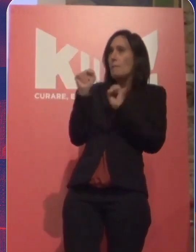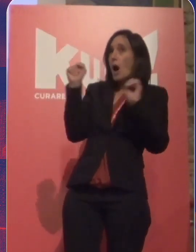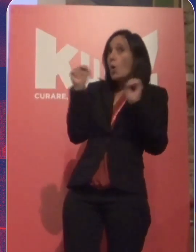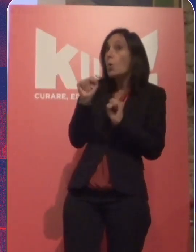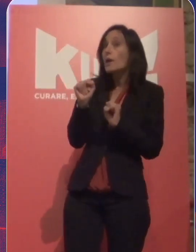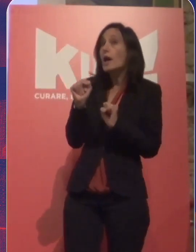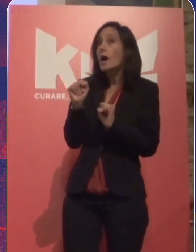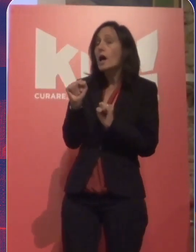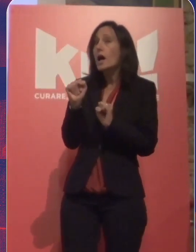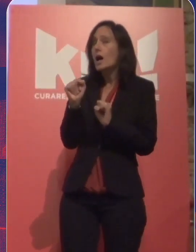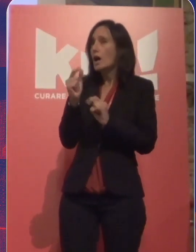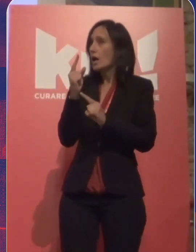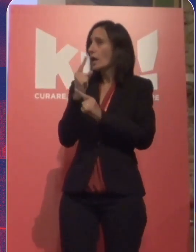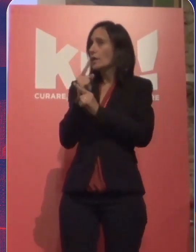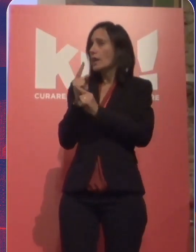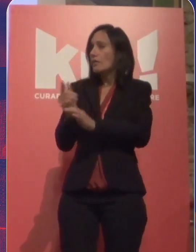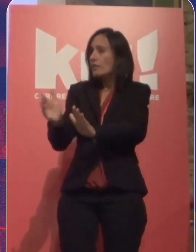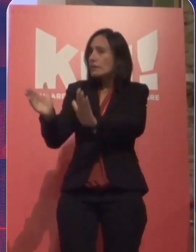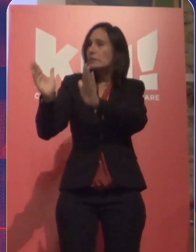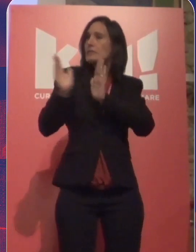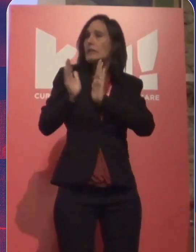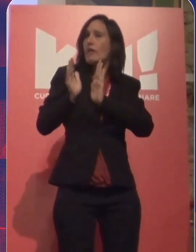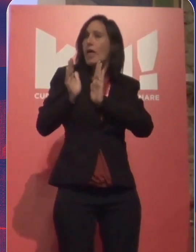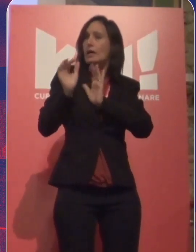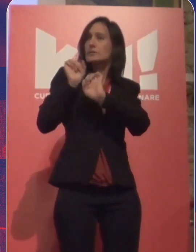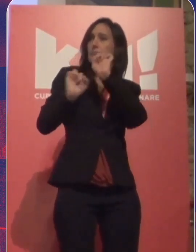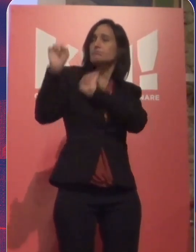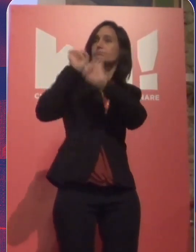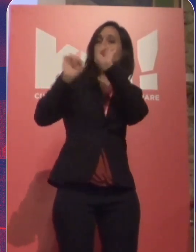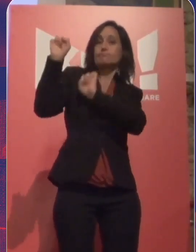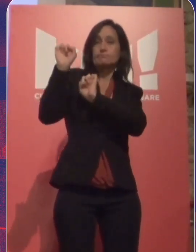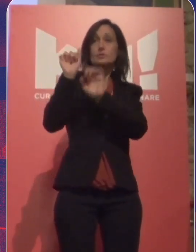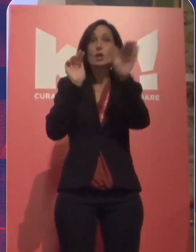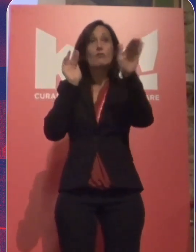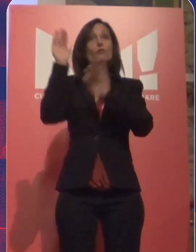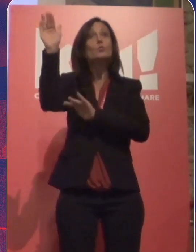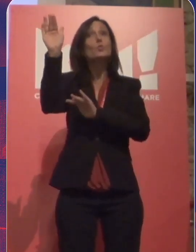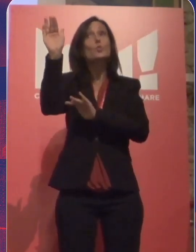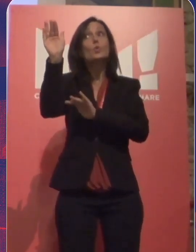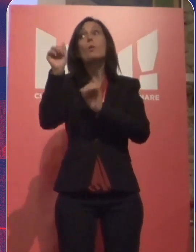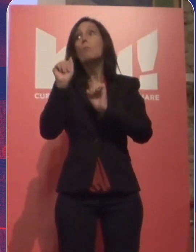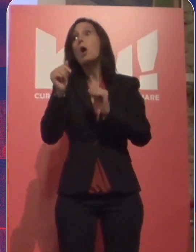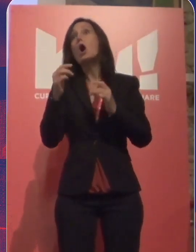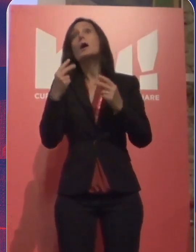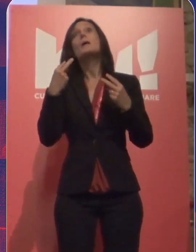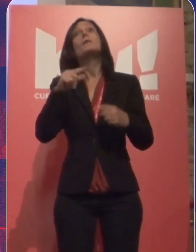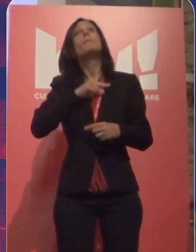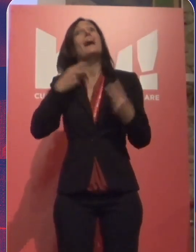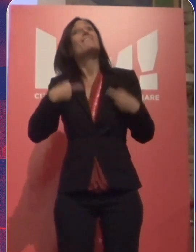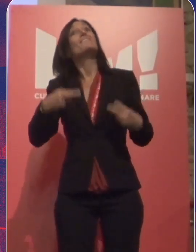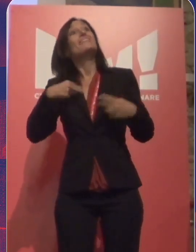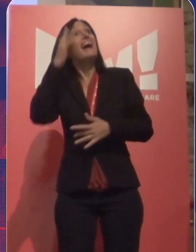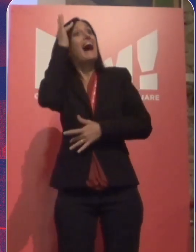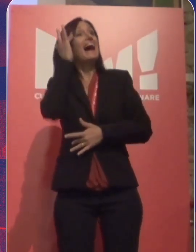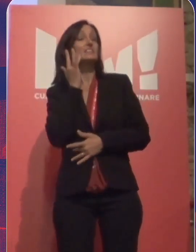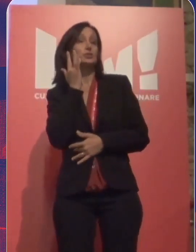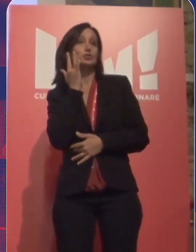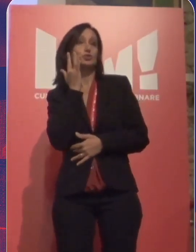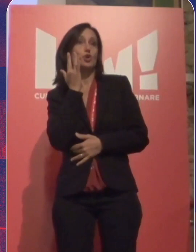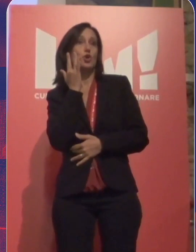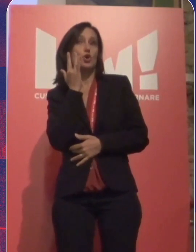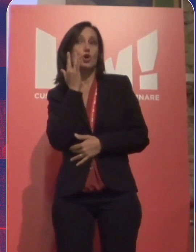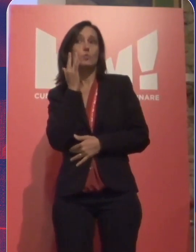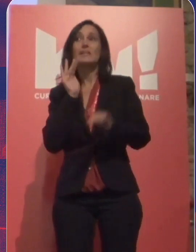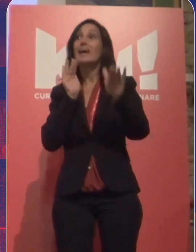l'avvenire come grande rischio per la vita l'avvenire non come l'opportunità ma come un grande rischio questa è la